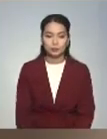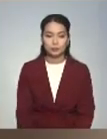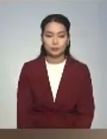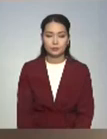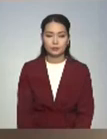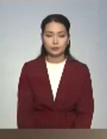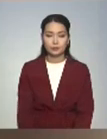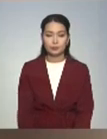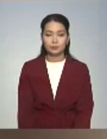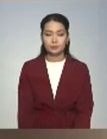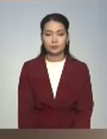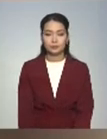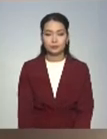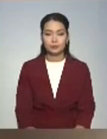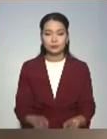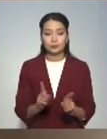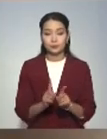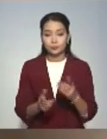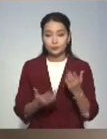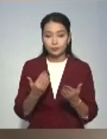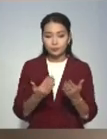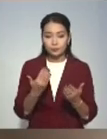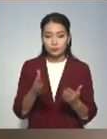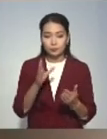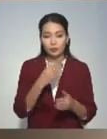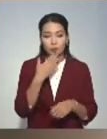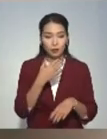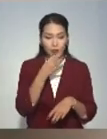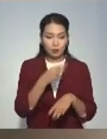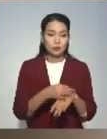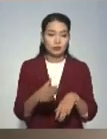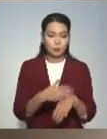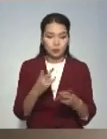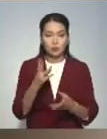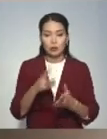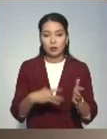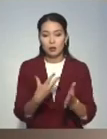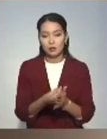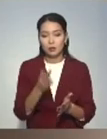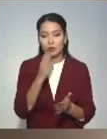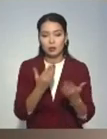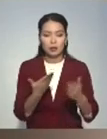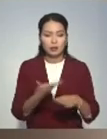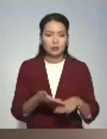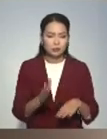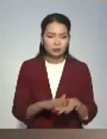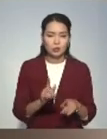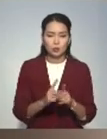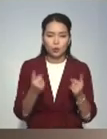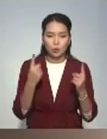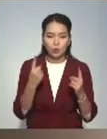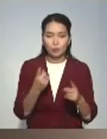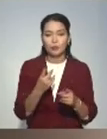Жеңіл немесе орташа жарақаттар болатын болса, ол әкімшілік жазаға тартылады, айыппұл төлейді. Ал егер ауыр деңгейде зақым келетін болса,